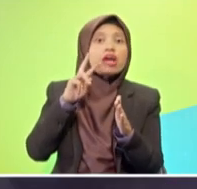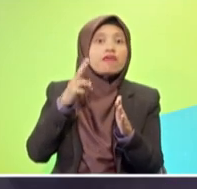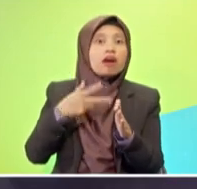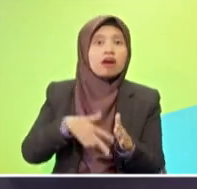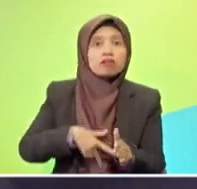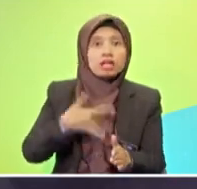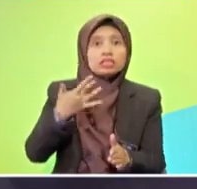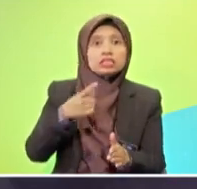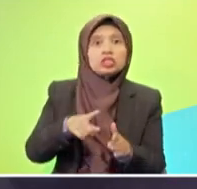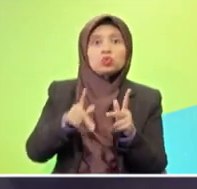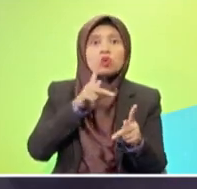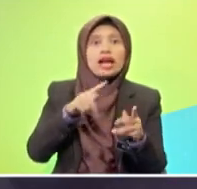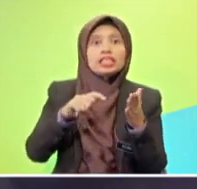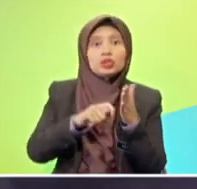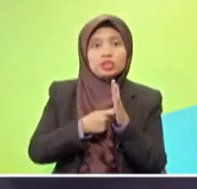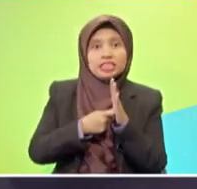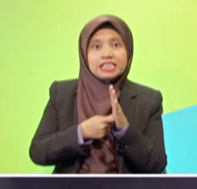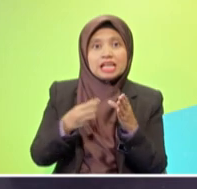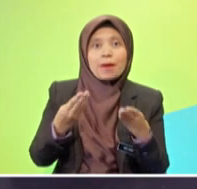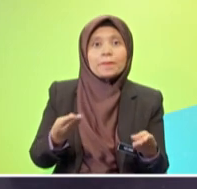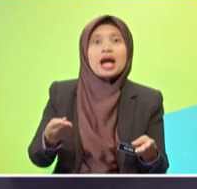a bagi Bintang